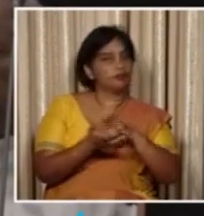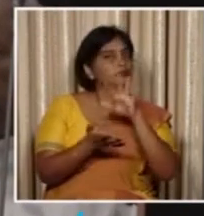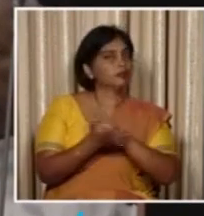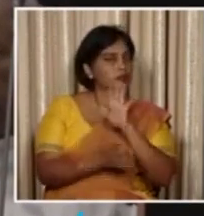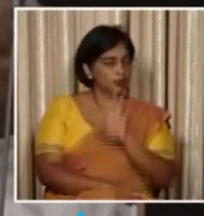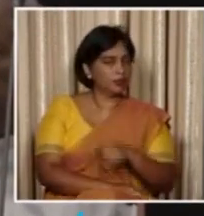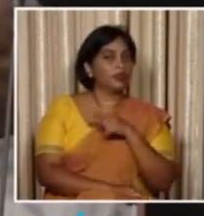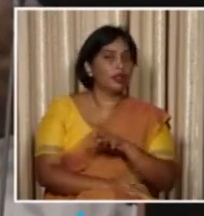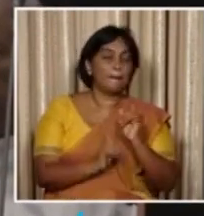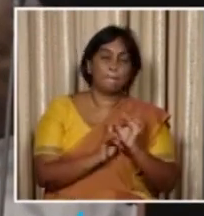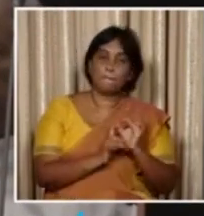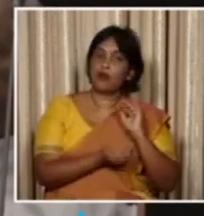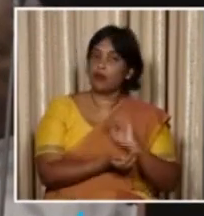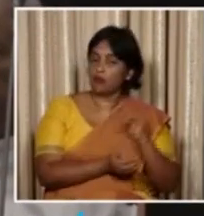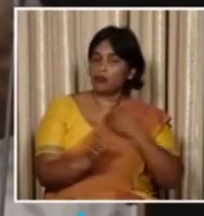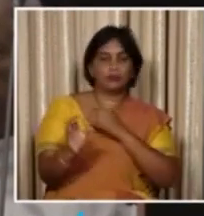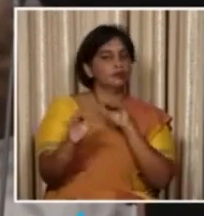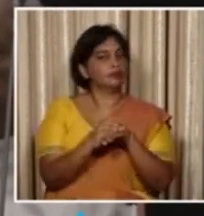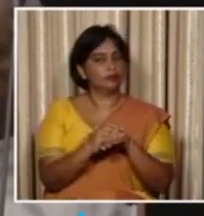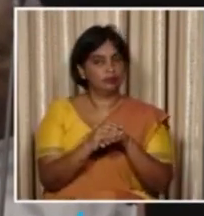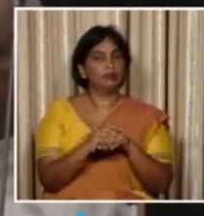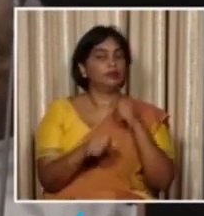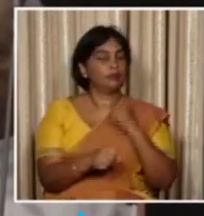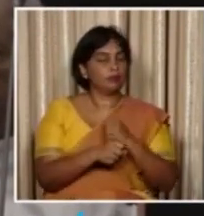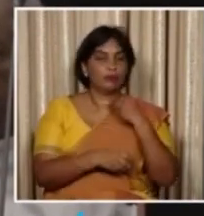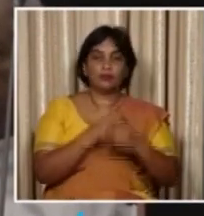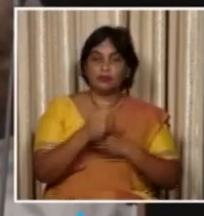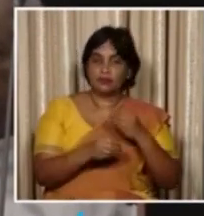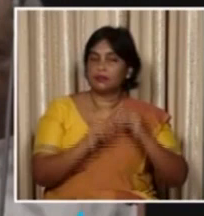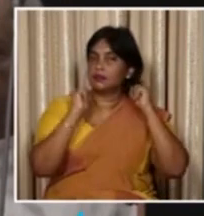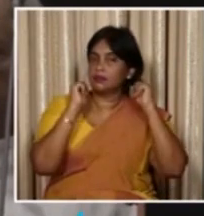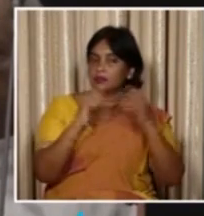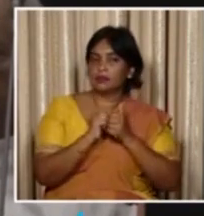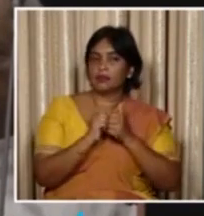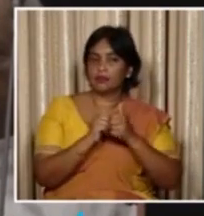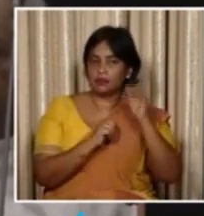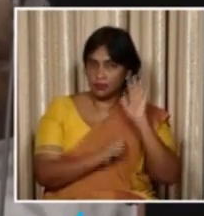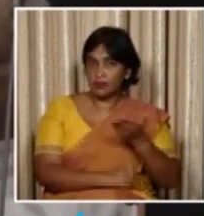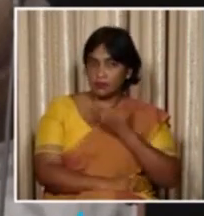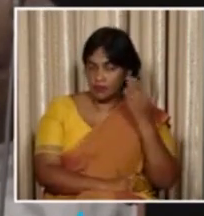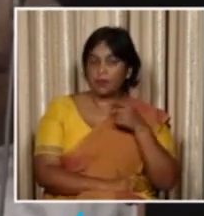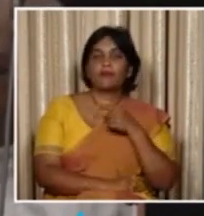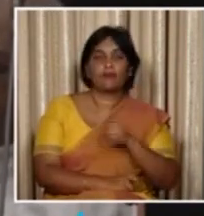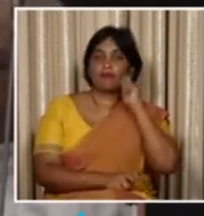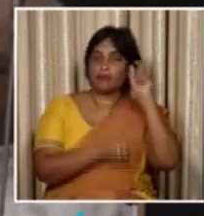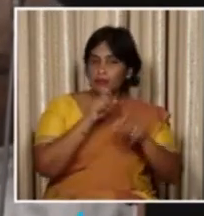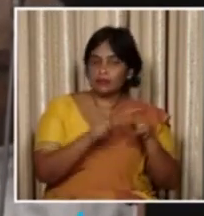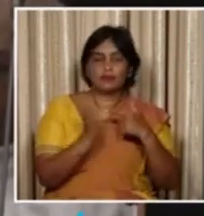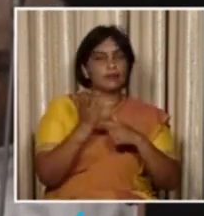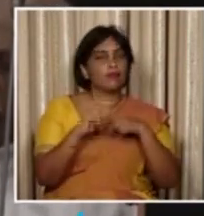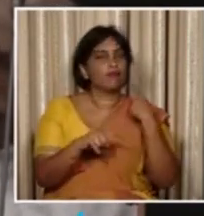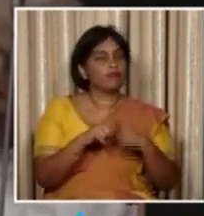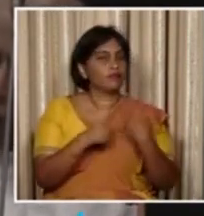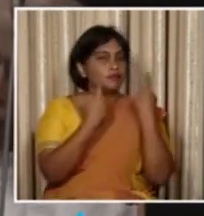තිබෙනවා. පුද්ගලිකාංශයේ මැදිහත් වීමෙන් රාජ්‍ය ව්‍යාපාර සාර්ථකව ක්‍රියාත්මක කර හැකි නම් ජනතාවට බදු බට